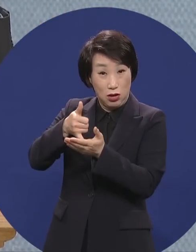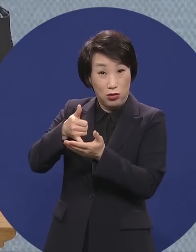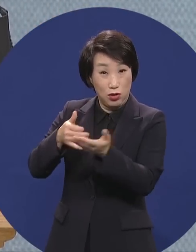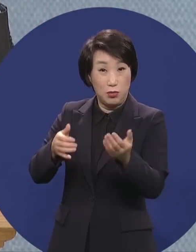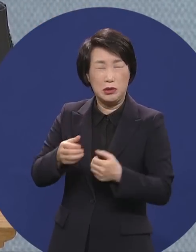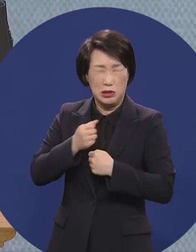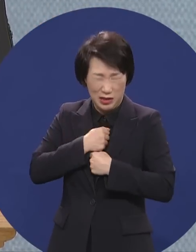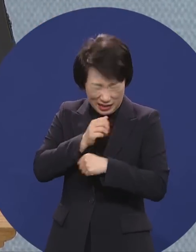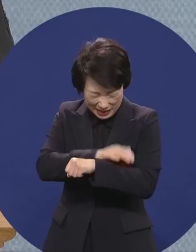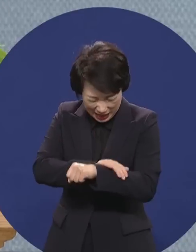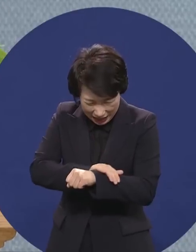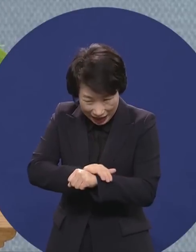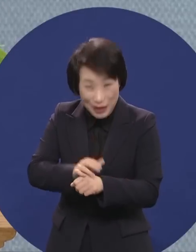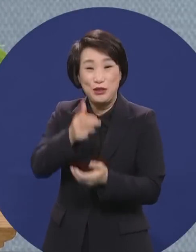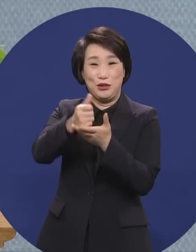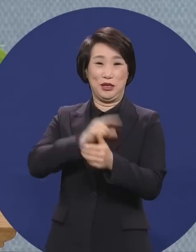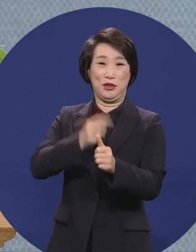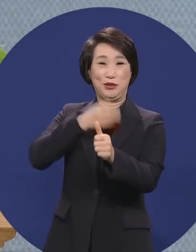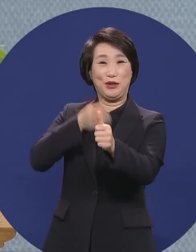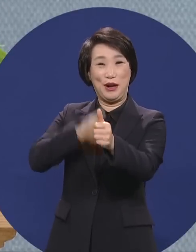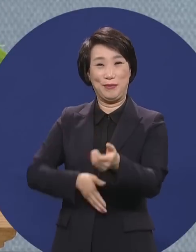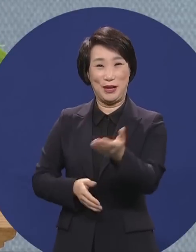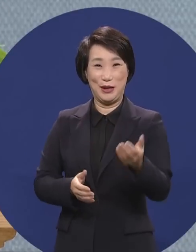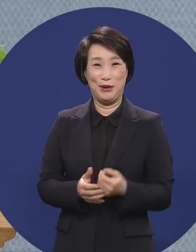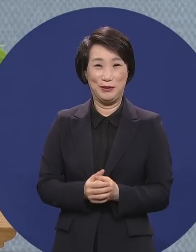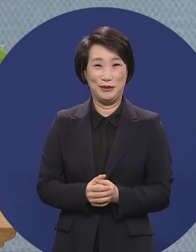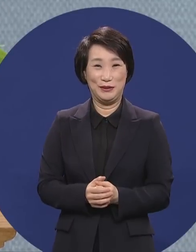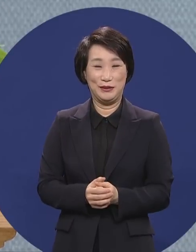잘 지키시기를 주님의 이름으로 축원합니다.